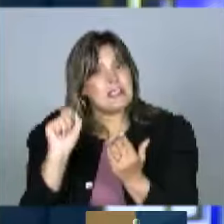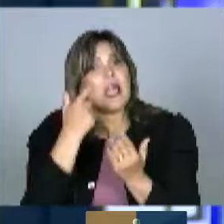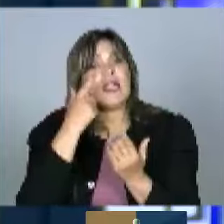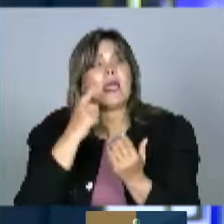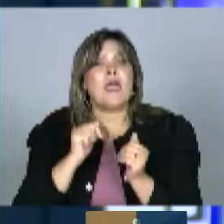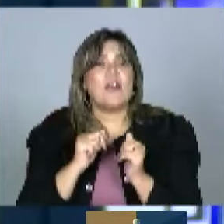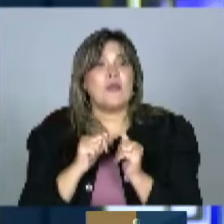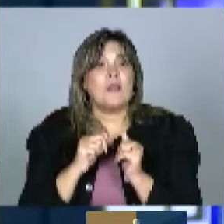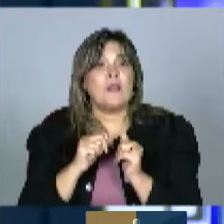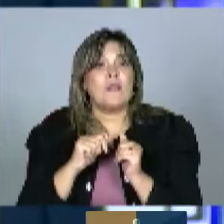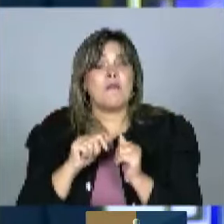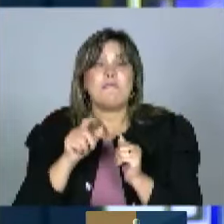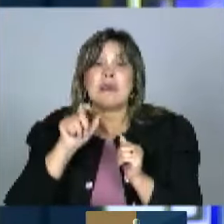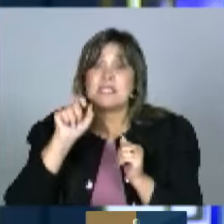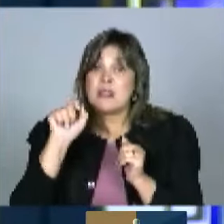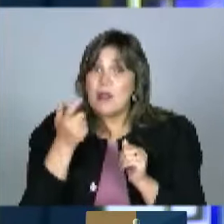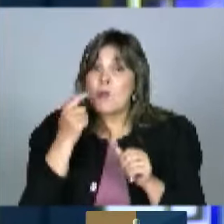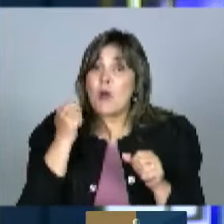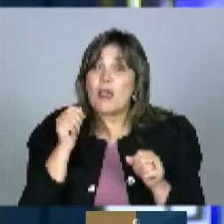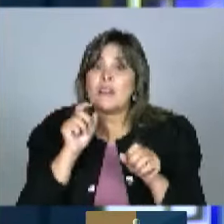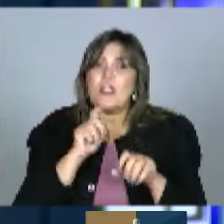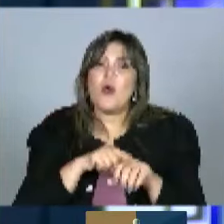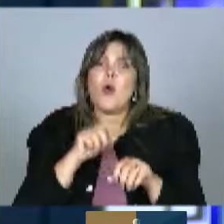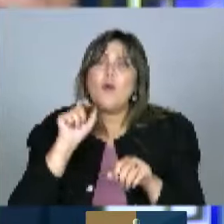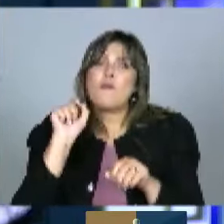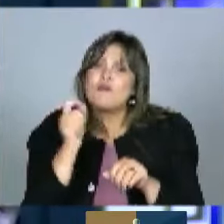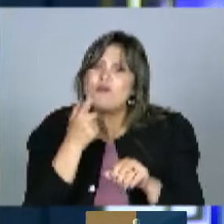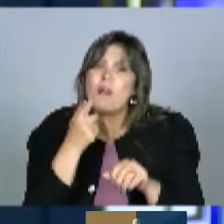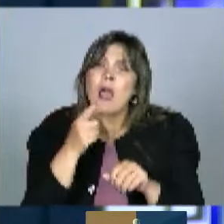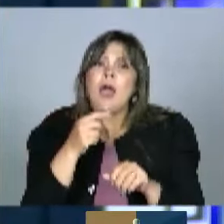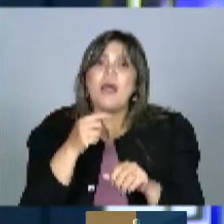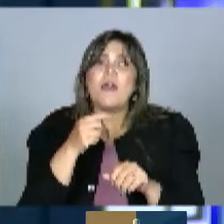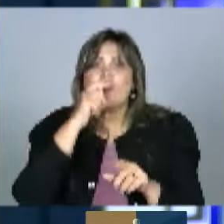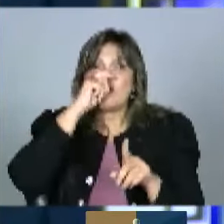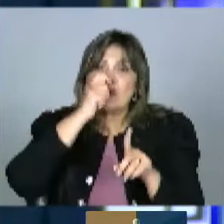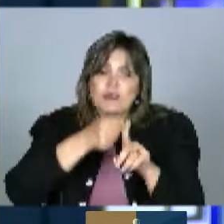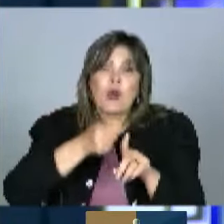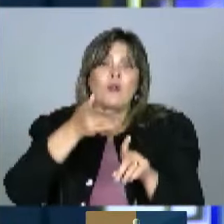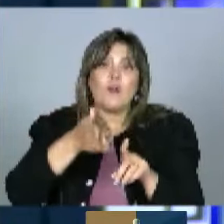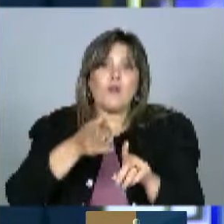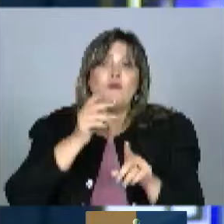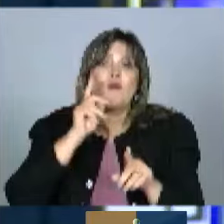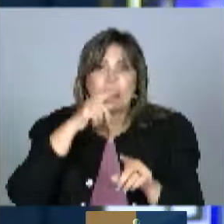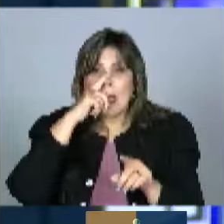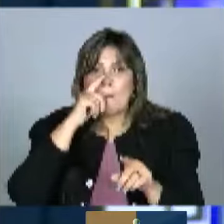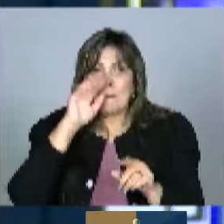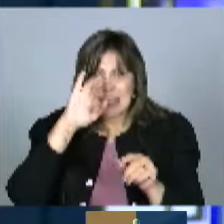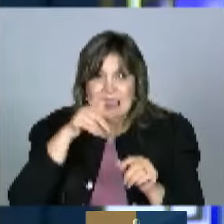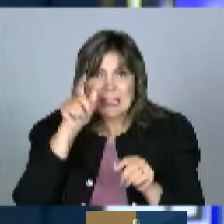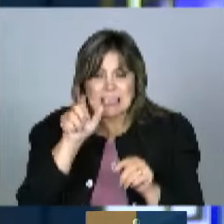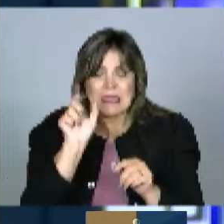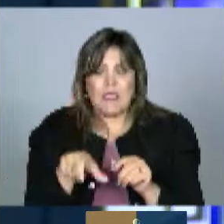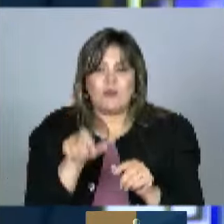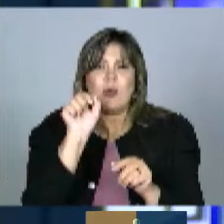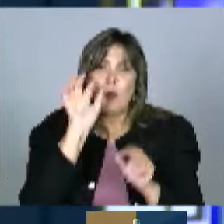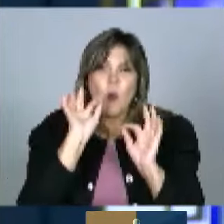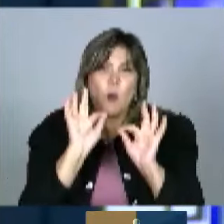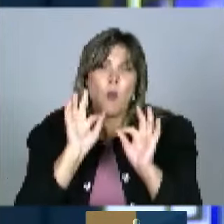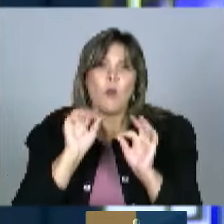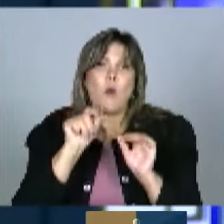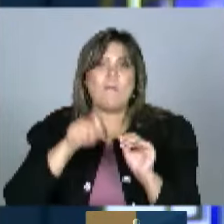نقضه اما الامر الوقتي له تظلم قدام نفس قاض